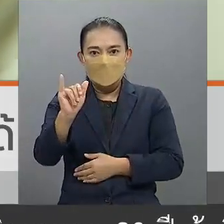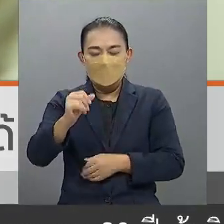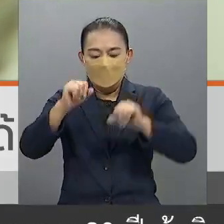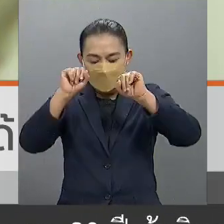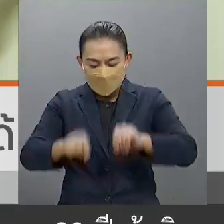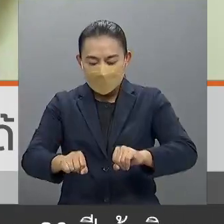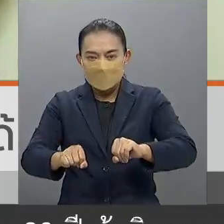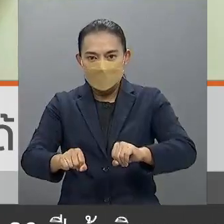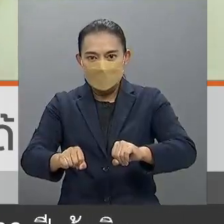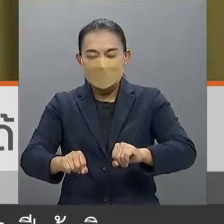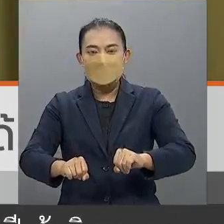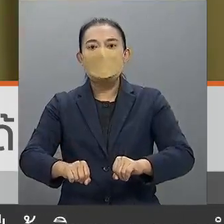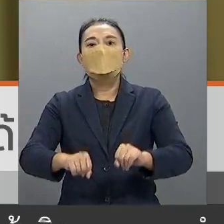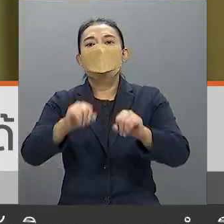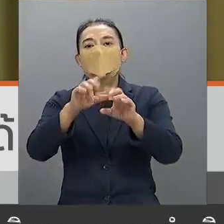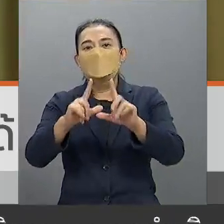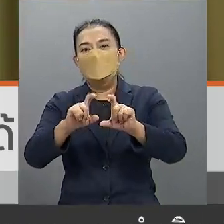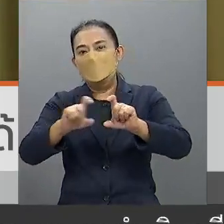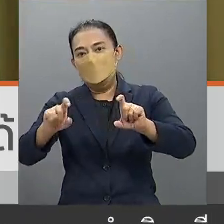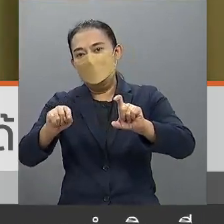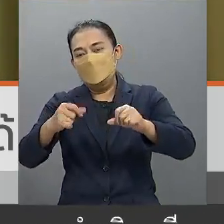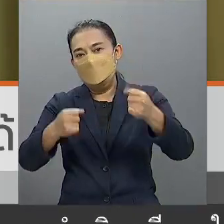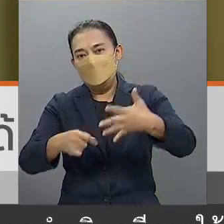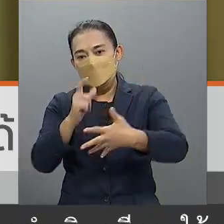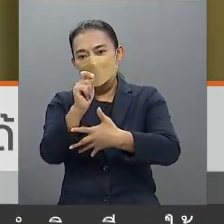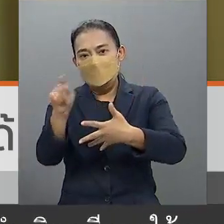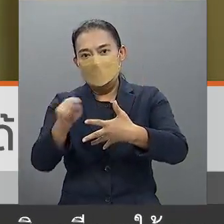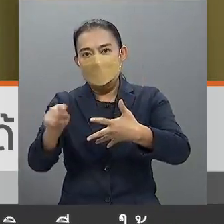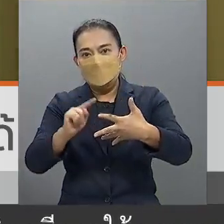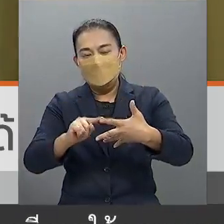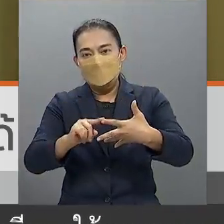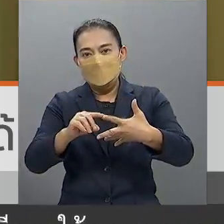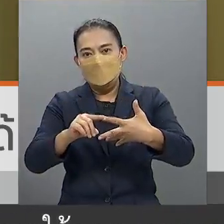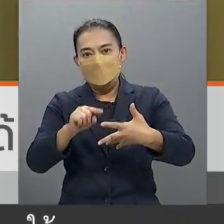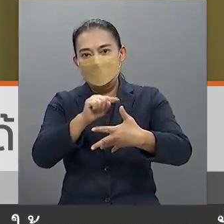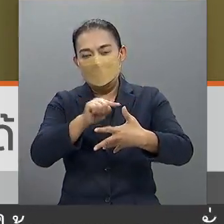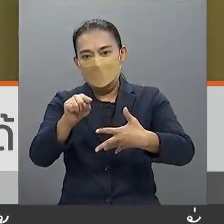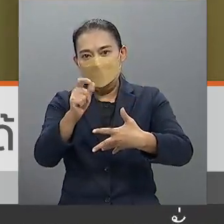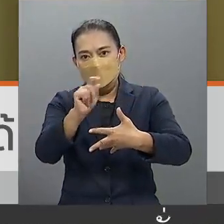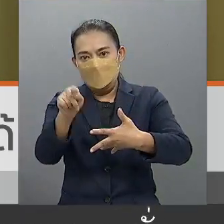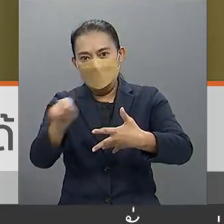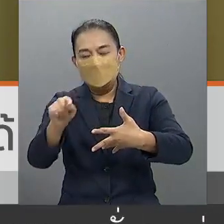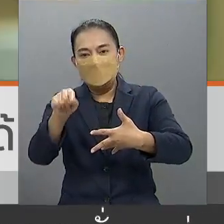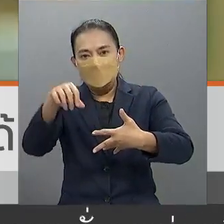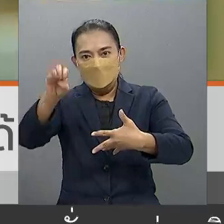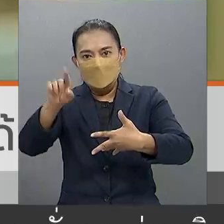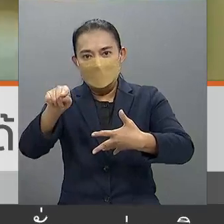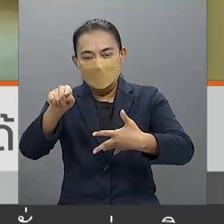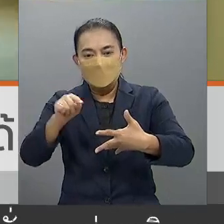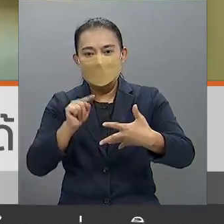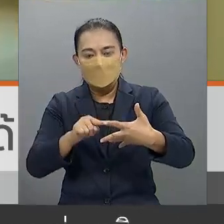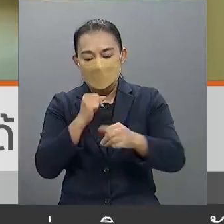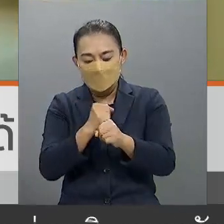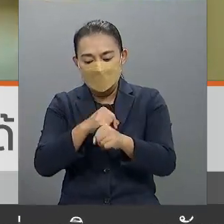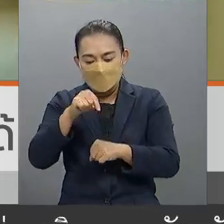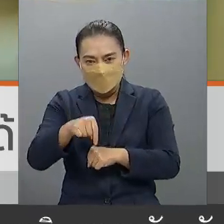แล้ว5รายได้แก่วัคซีนแอสตราเซเนกาโดยบริษัทแอสตราเซเนกาประเทศไทยจำกัดและที่ผลิตในประเทศโดยบริ